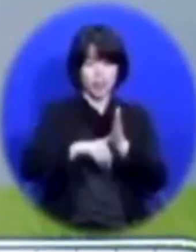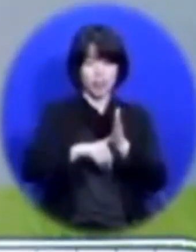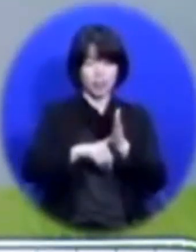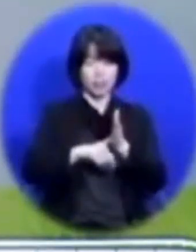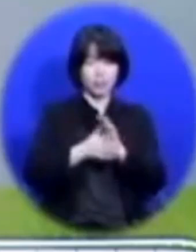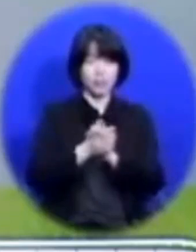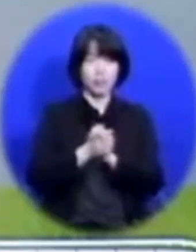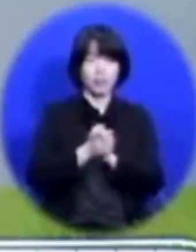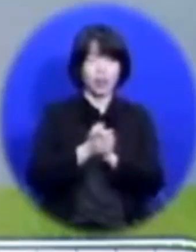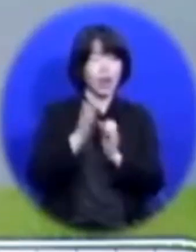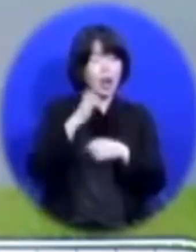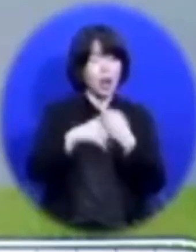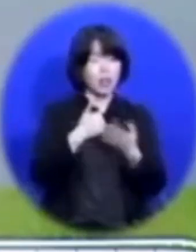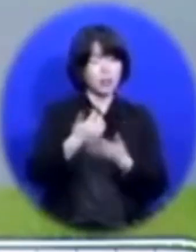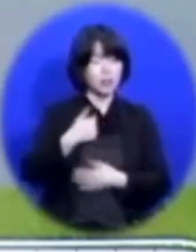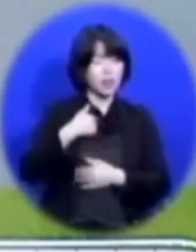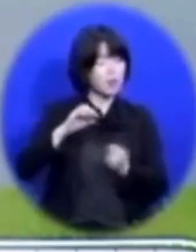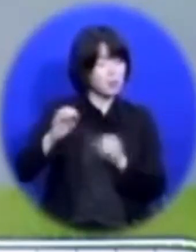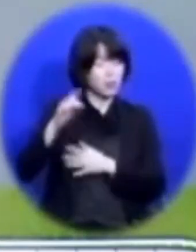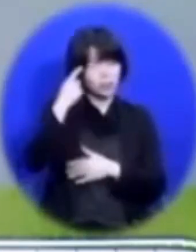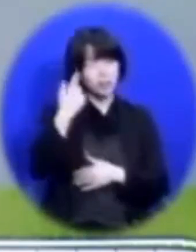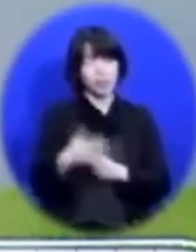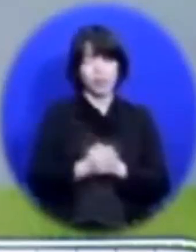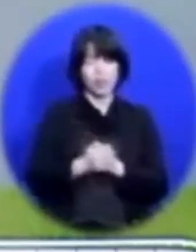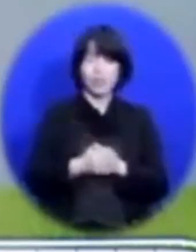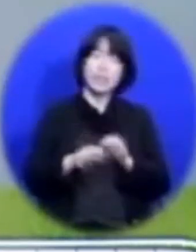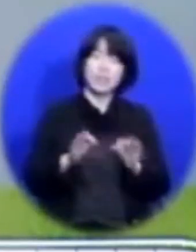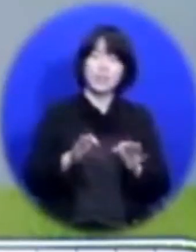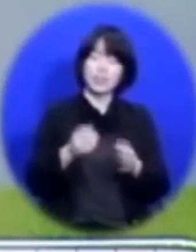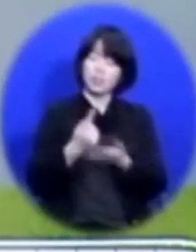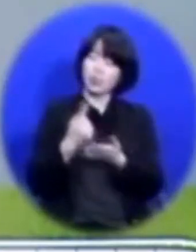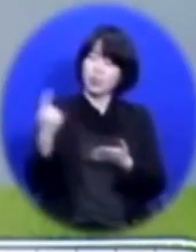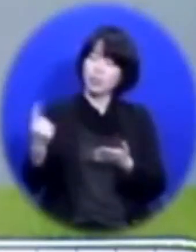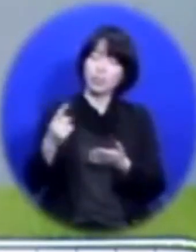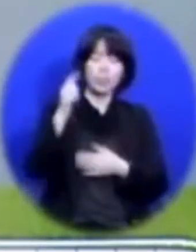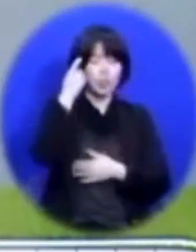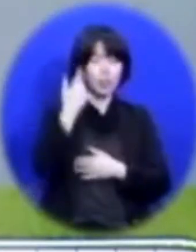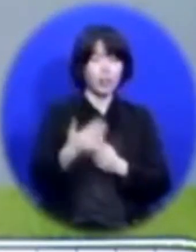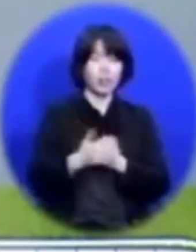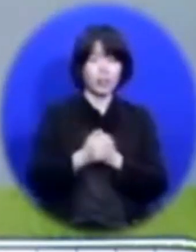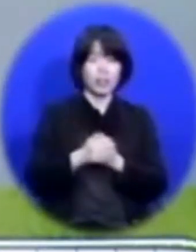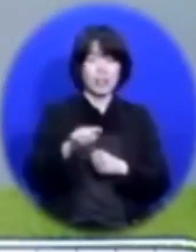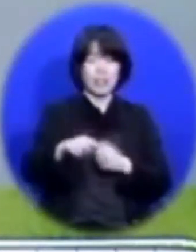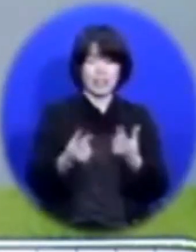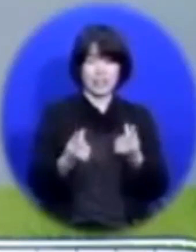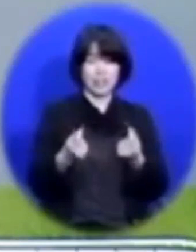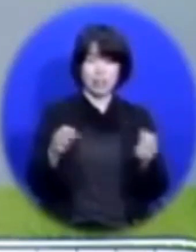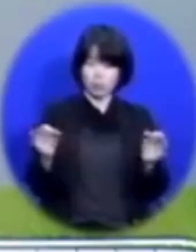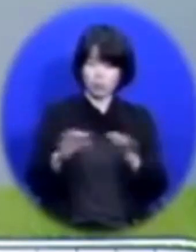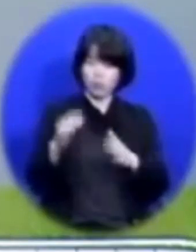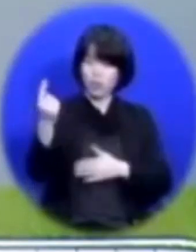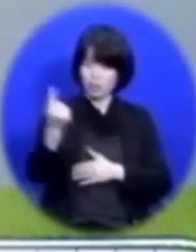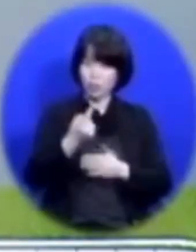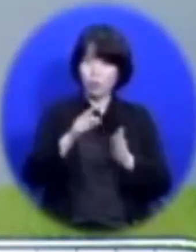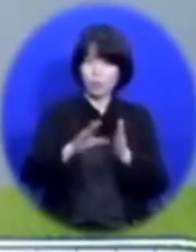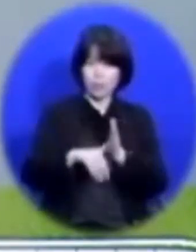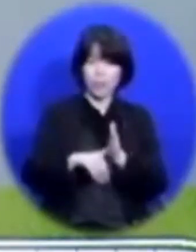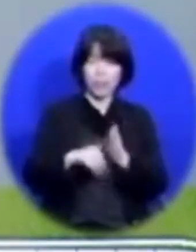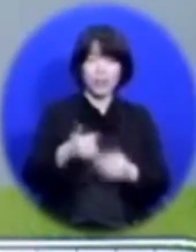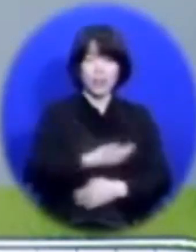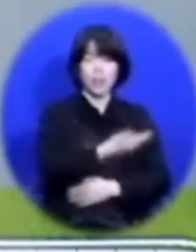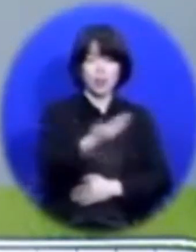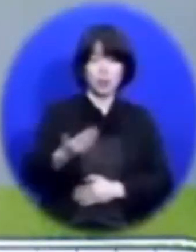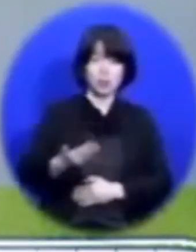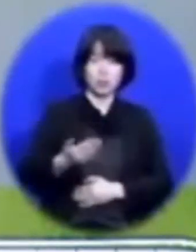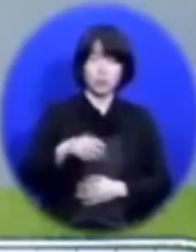고난을겪으면서"하나님이 나를버리신건가?지금나를떠나신건가?"라는생각이들때가있습니다.그러한 순간이오면,마음속